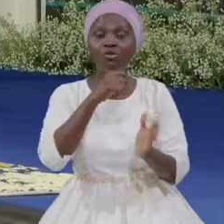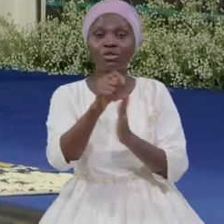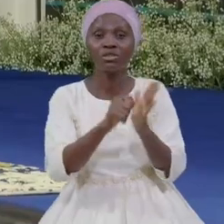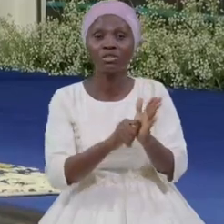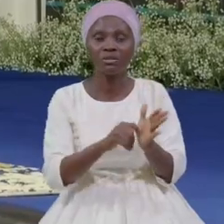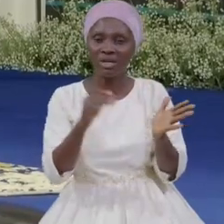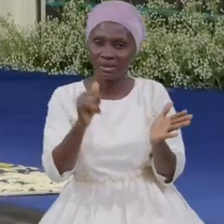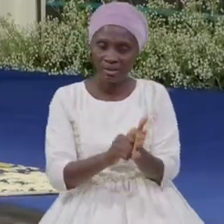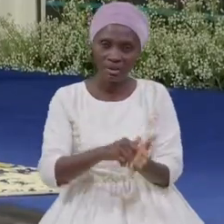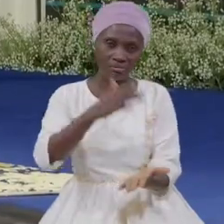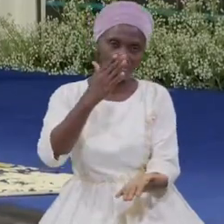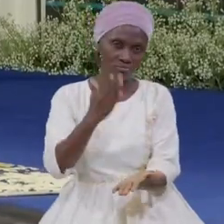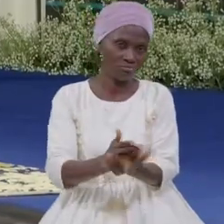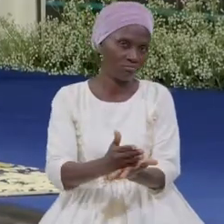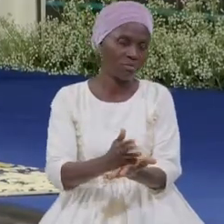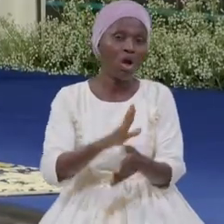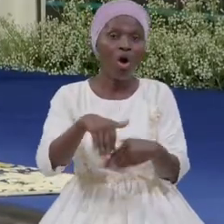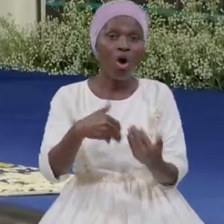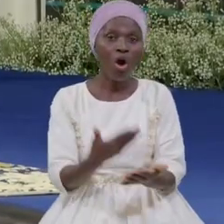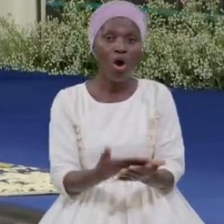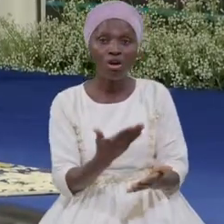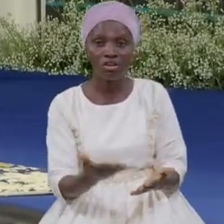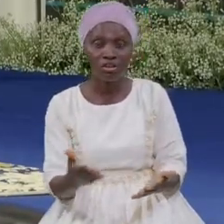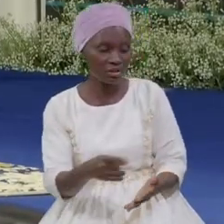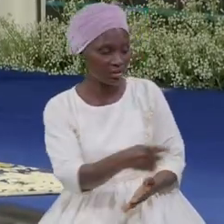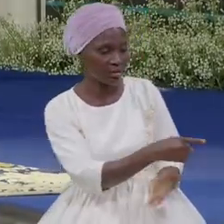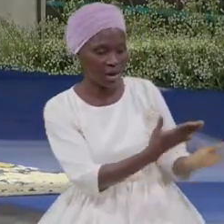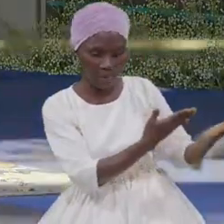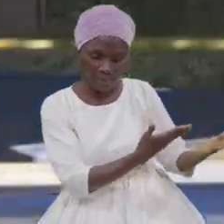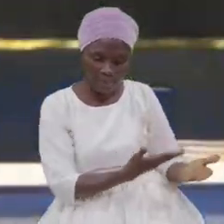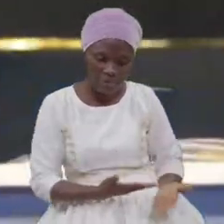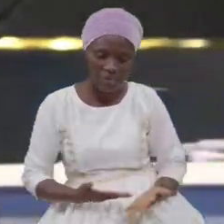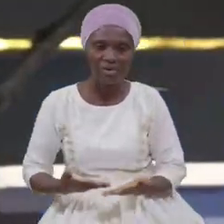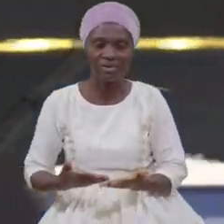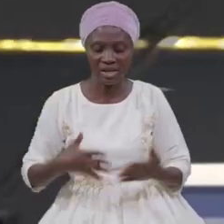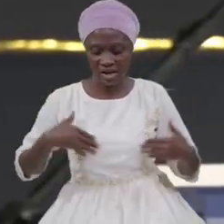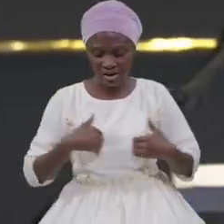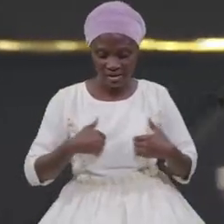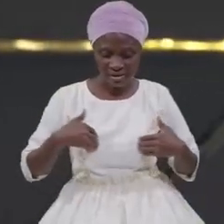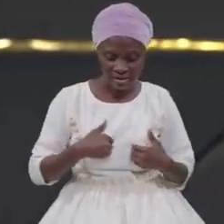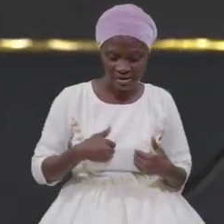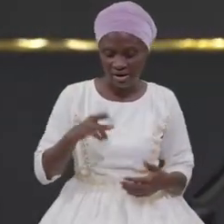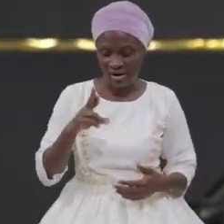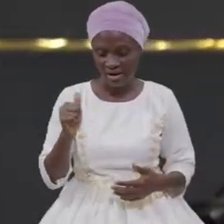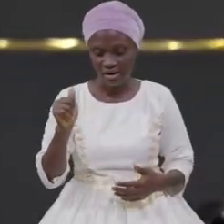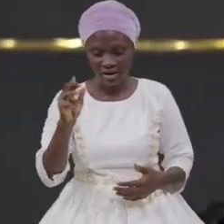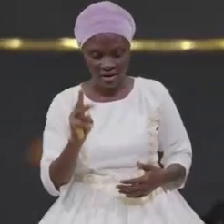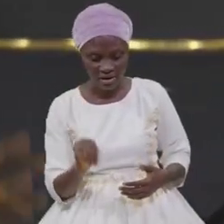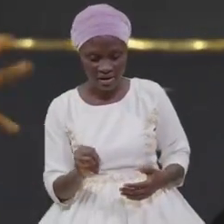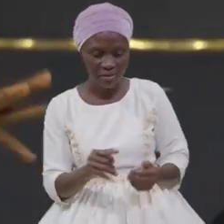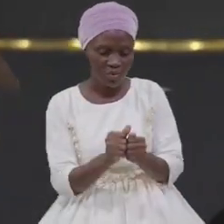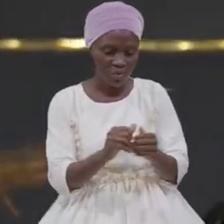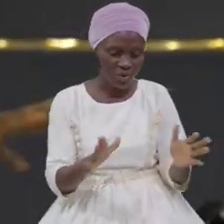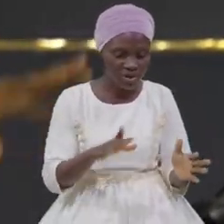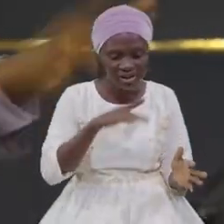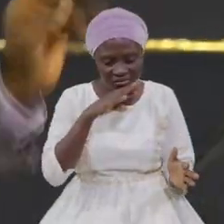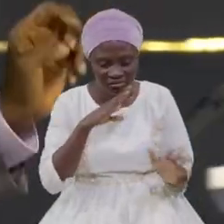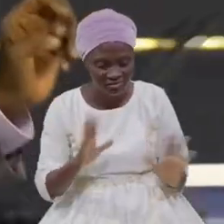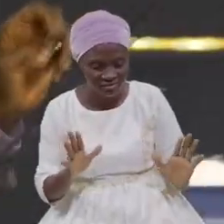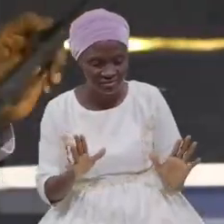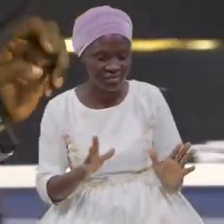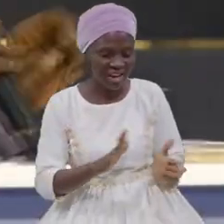arrêté. Toutes les choses qu'ils ont amenées, un agneau sans tâche, et ils l'ont sorti. Et tu viens,